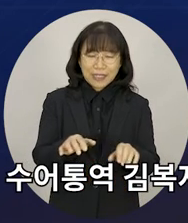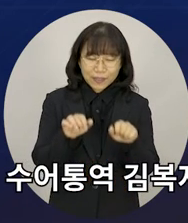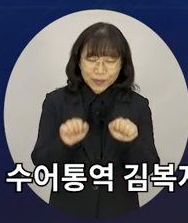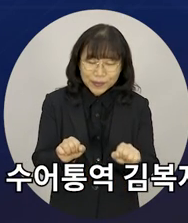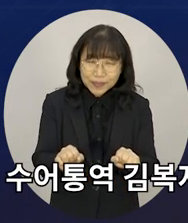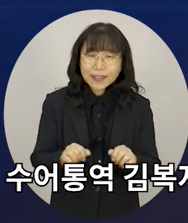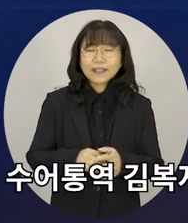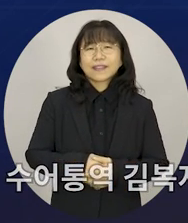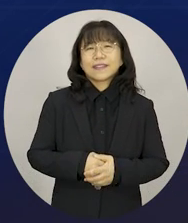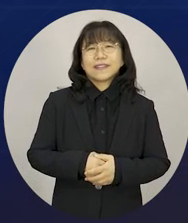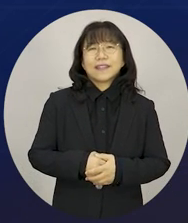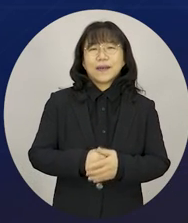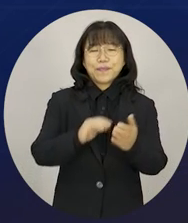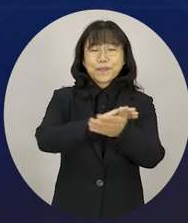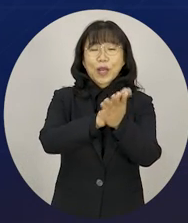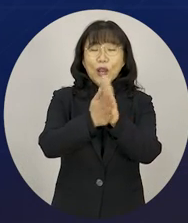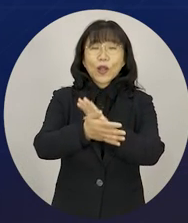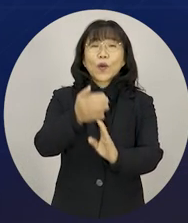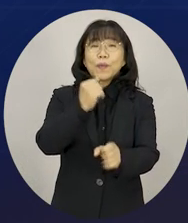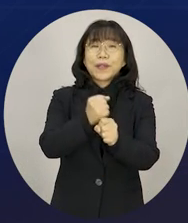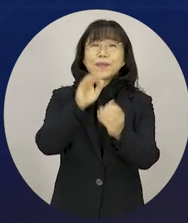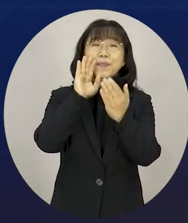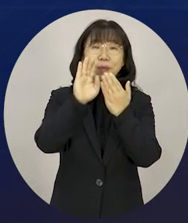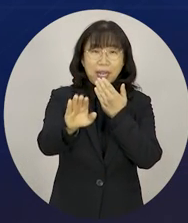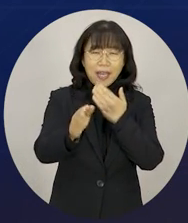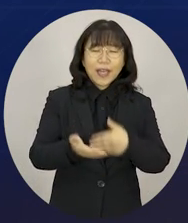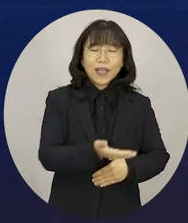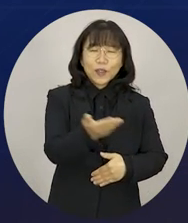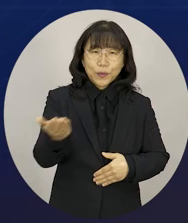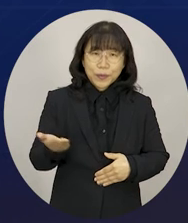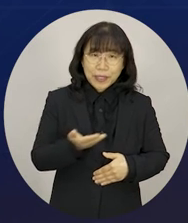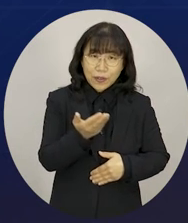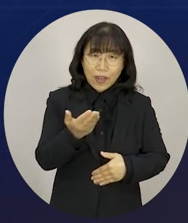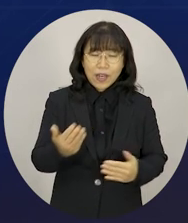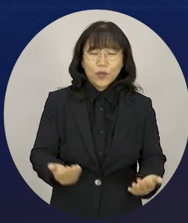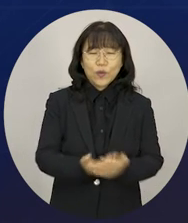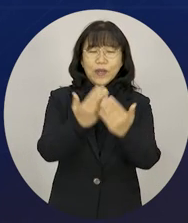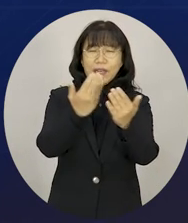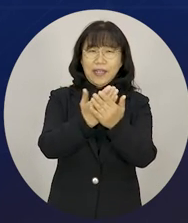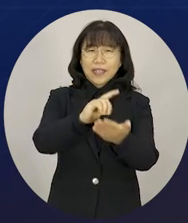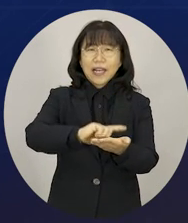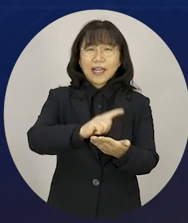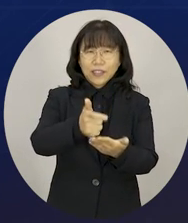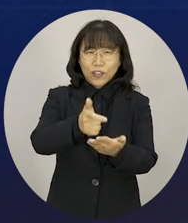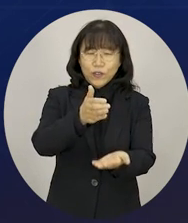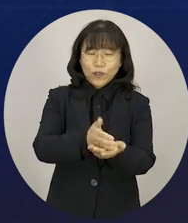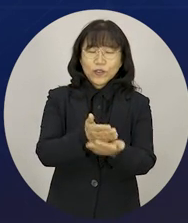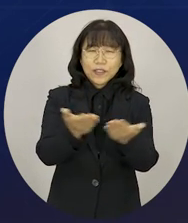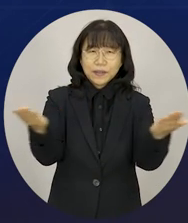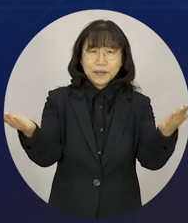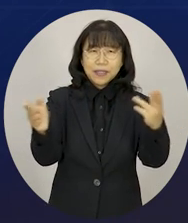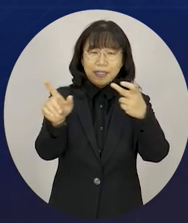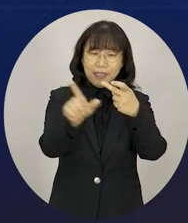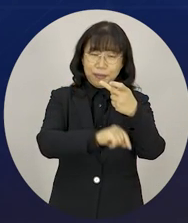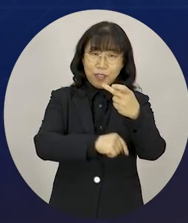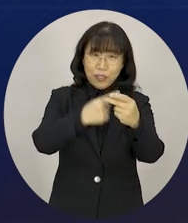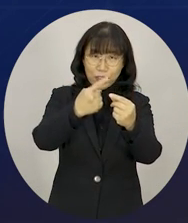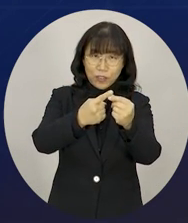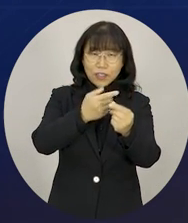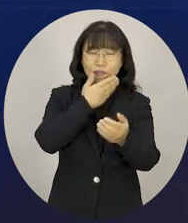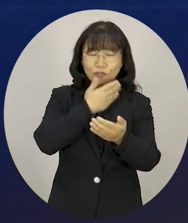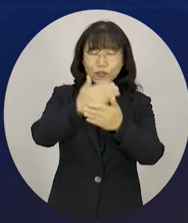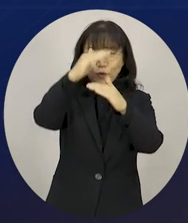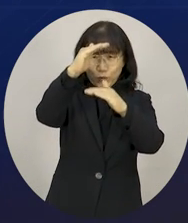국민 여러분 안녕하십니까? 변화로 만드는 미래, 국민과 도약하는 강서, 아이강서TV 김민주입니다. 12월 첫째